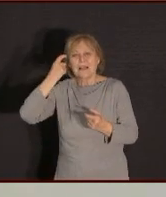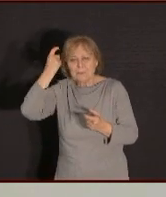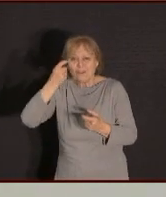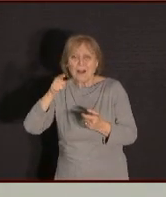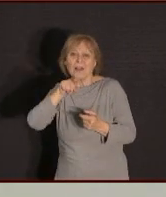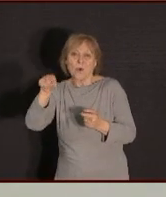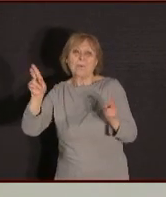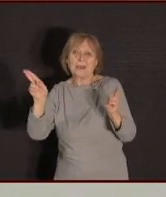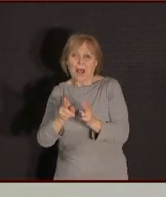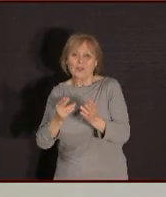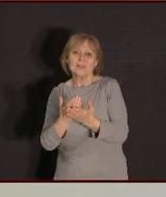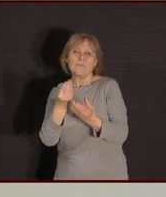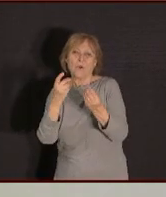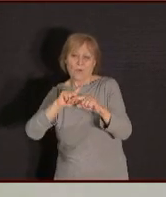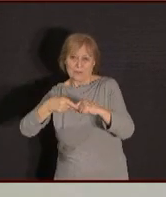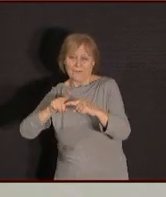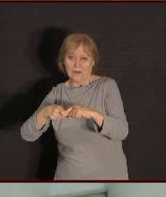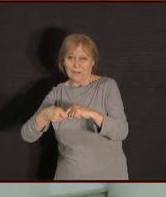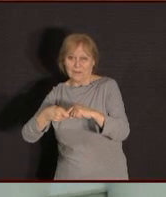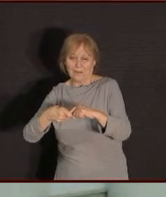so za marsikaj.